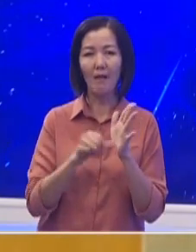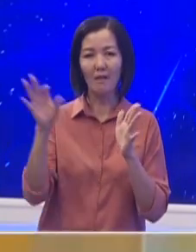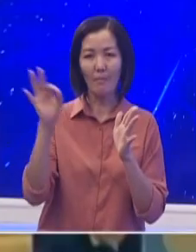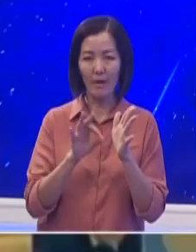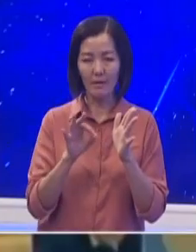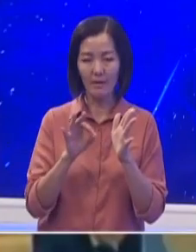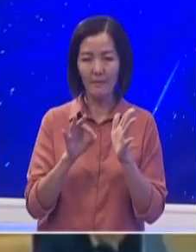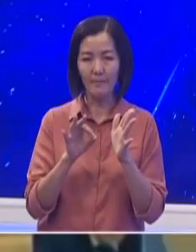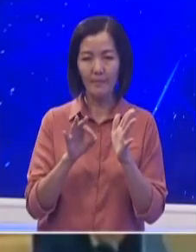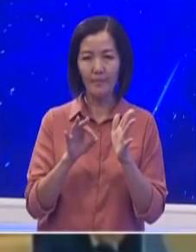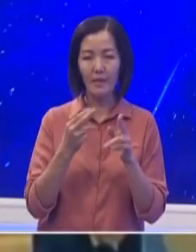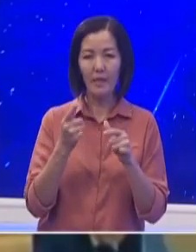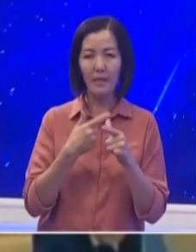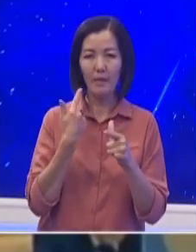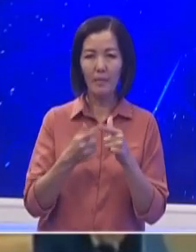18,166% құрады, немесе